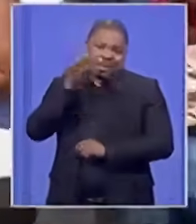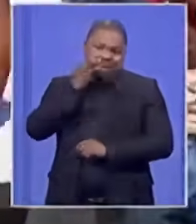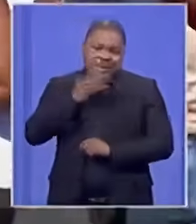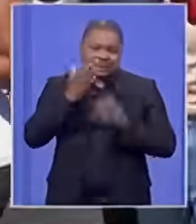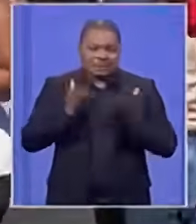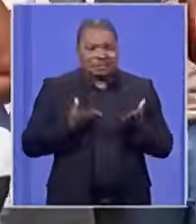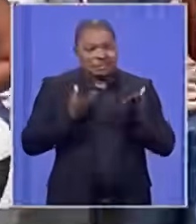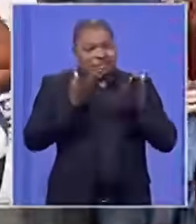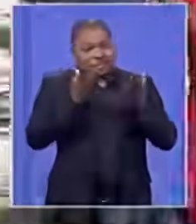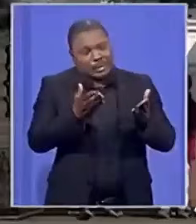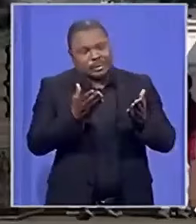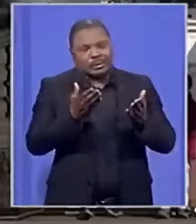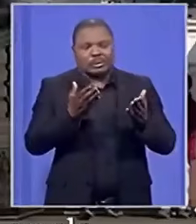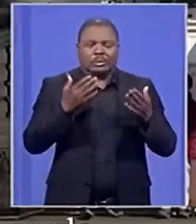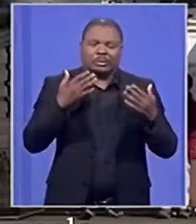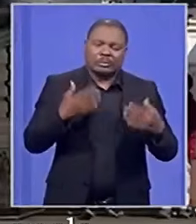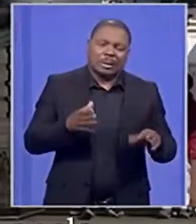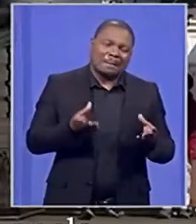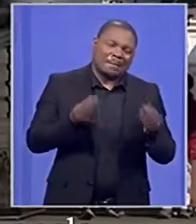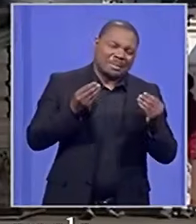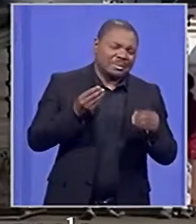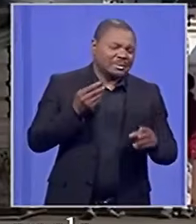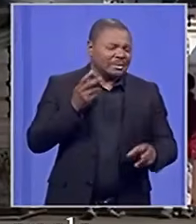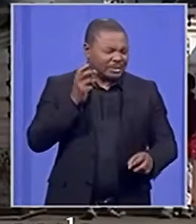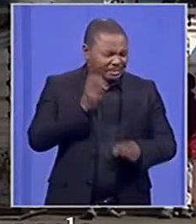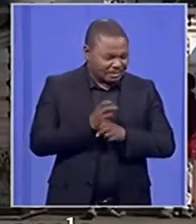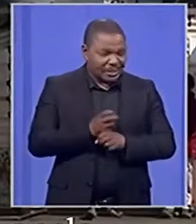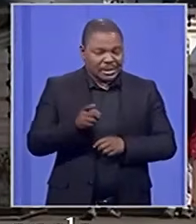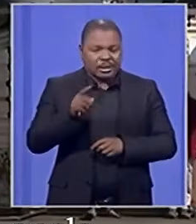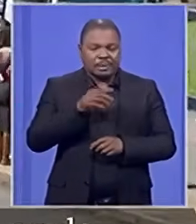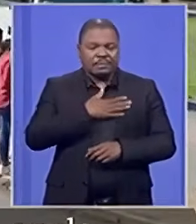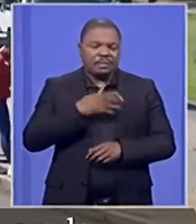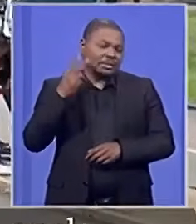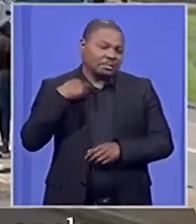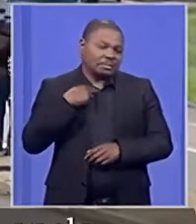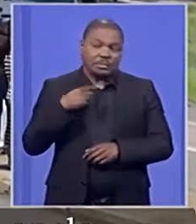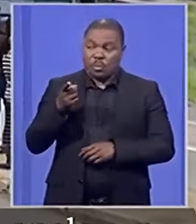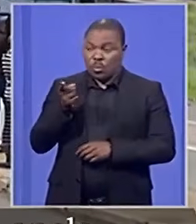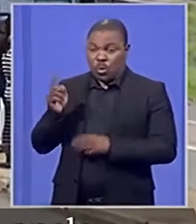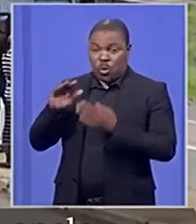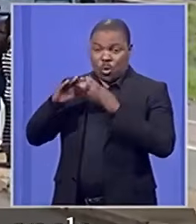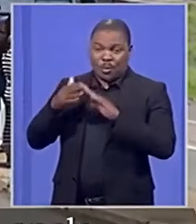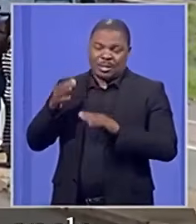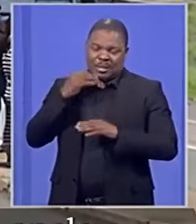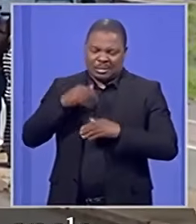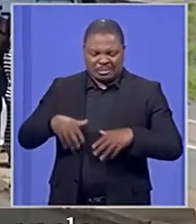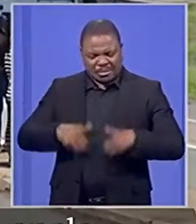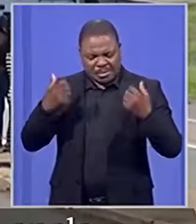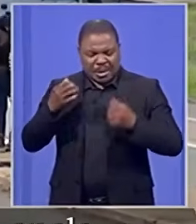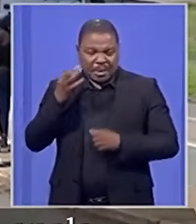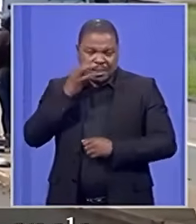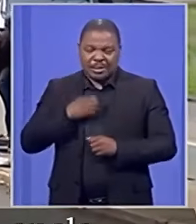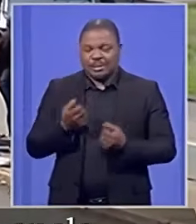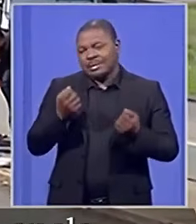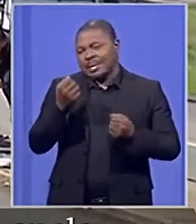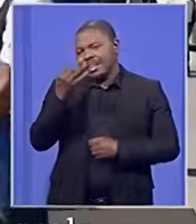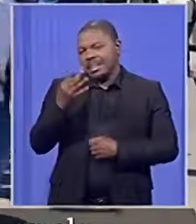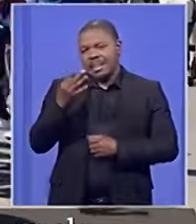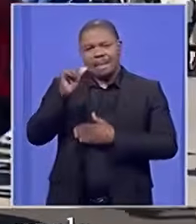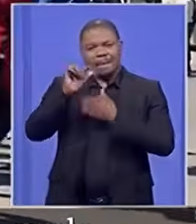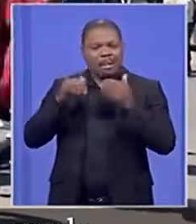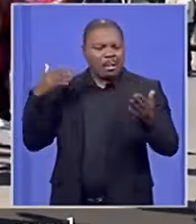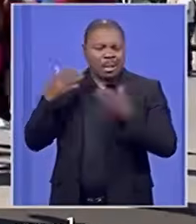tsa mantlha ka thata ke mahlabisa dihlong. Baahi ba halefileng ba re ke dikgwedi tse 3 jwale didiba di omme